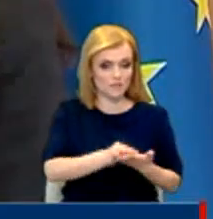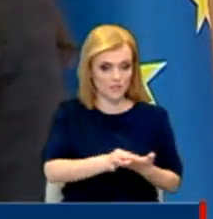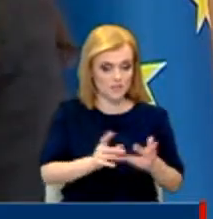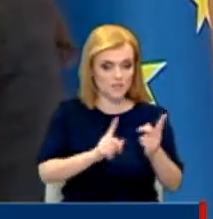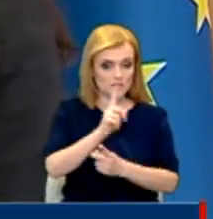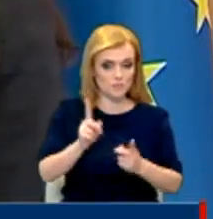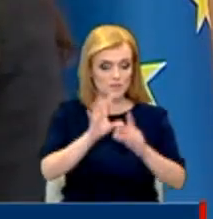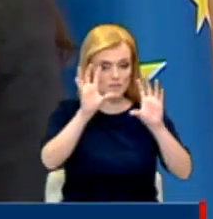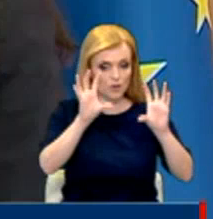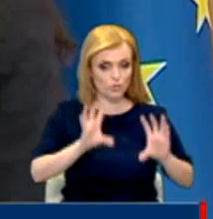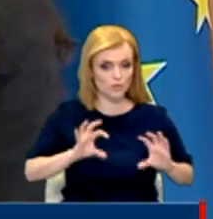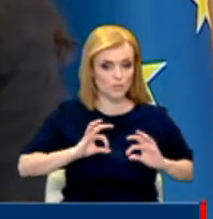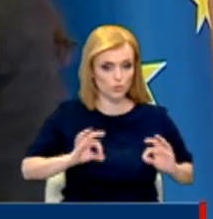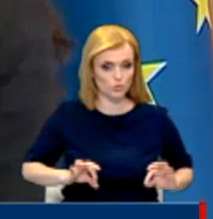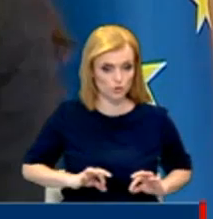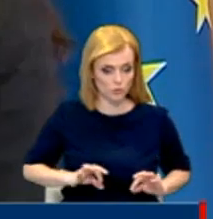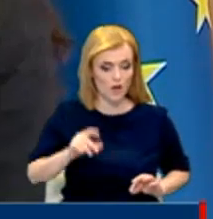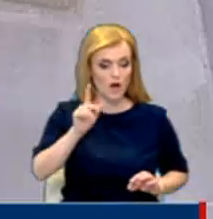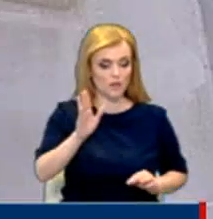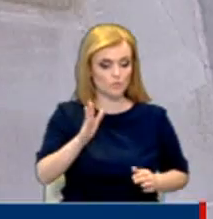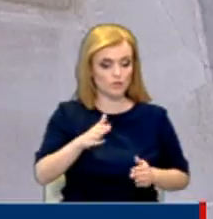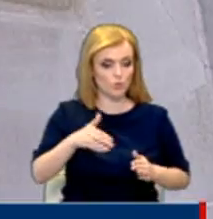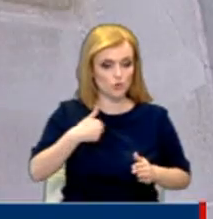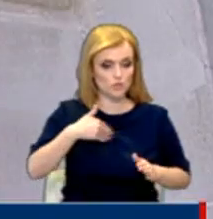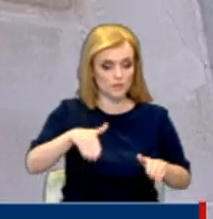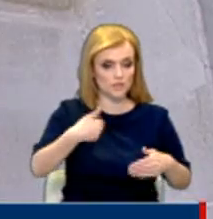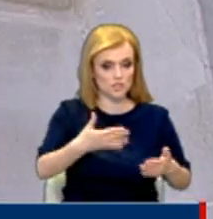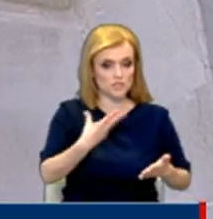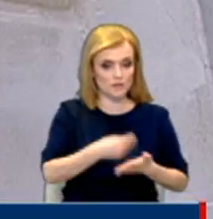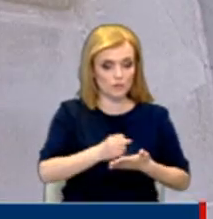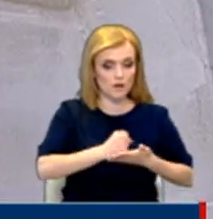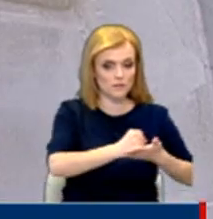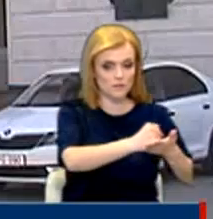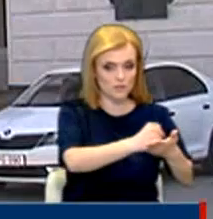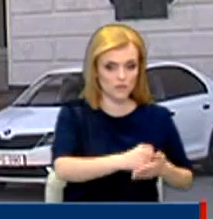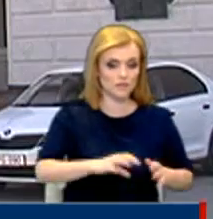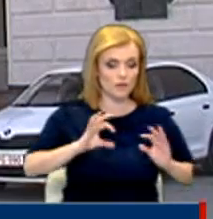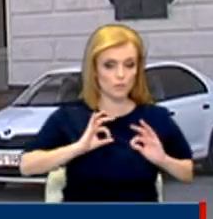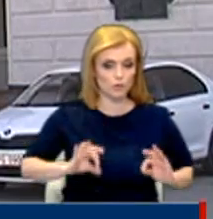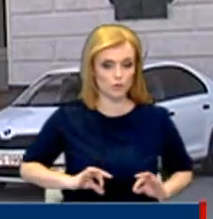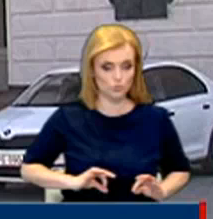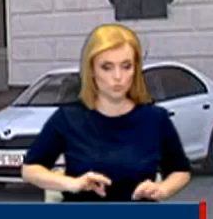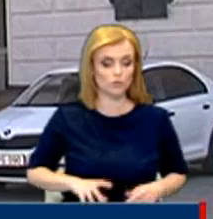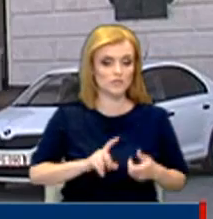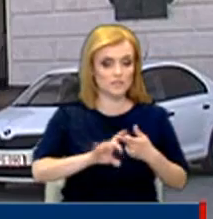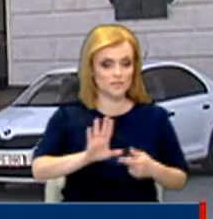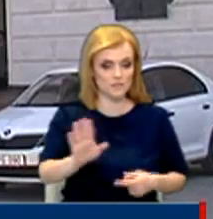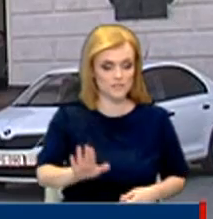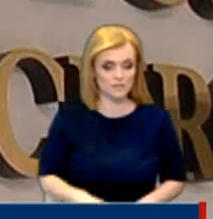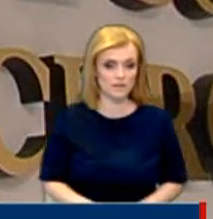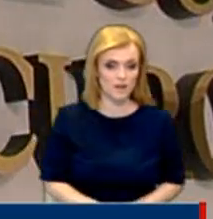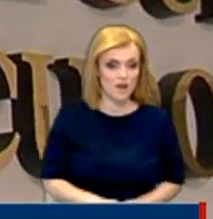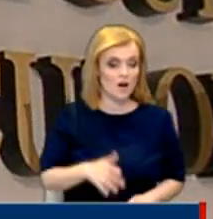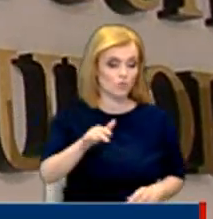să fie cel care îi selectează pe candidații la funcția de procuror general și îi propune Consiliului Superior al Procurorilor. Dintr-o